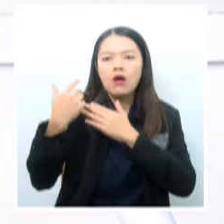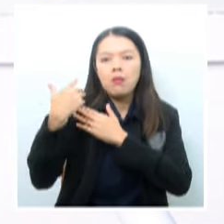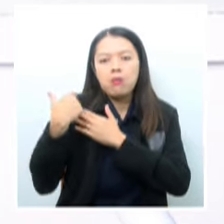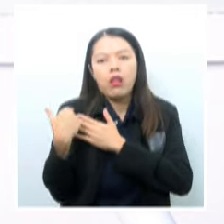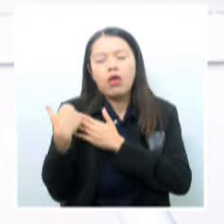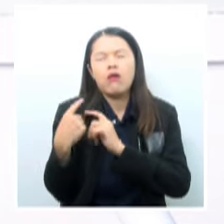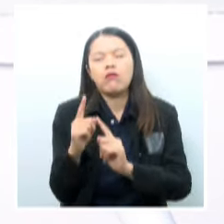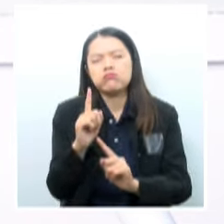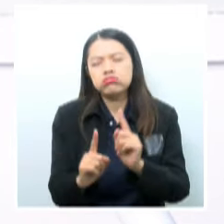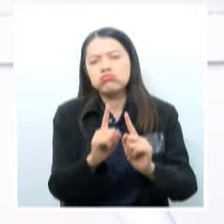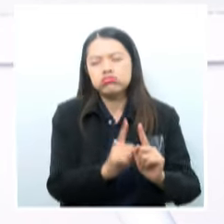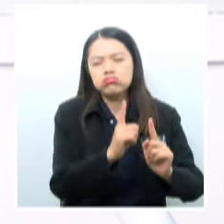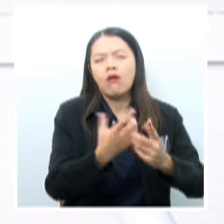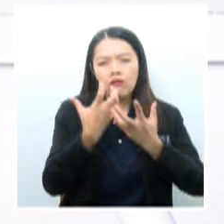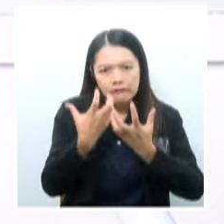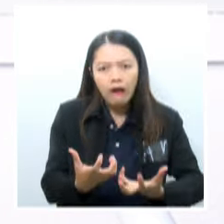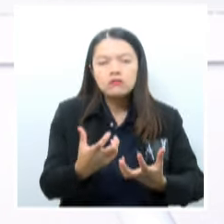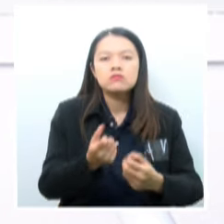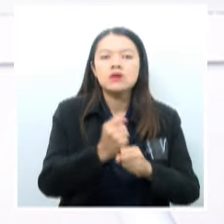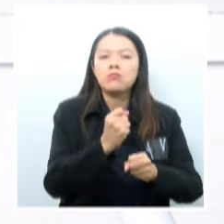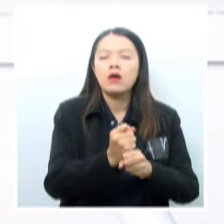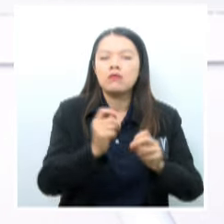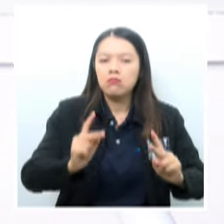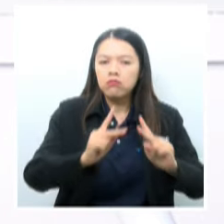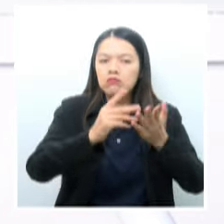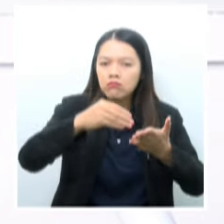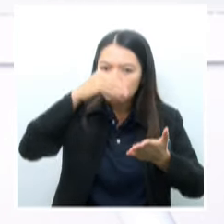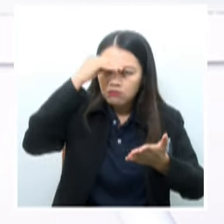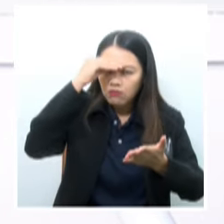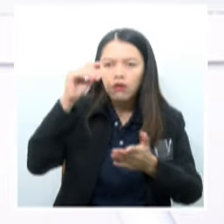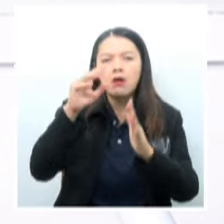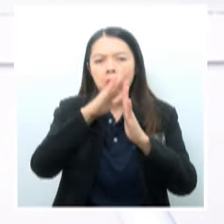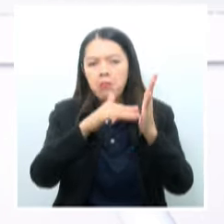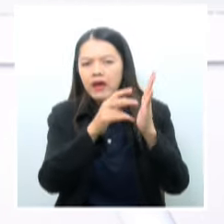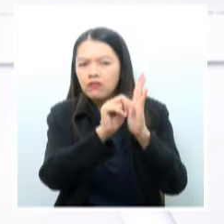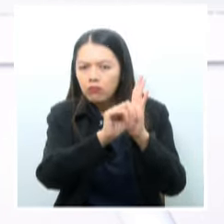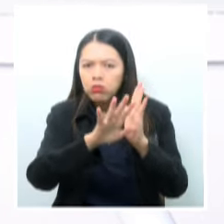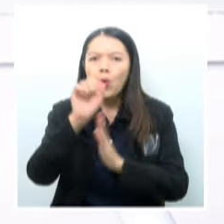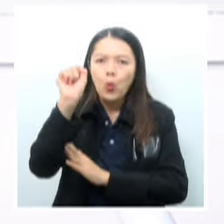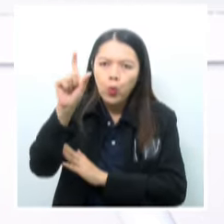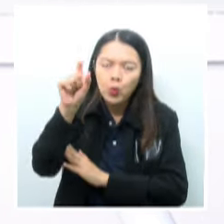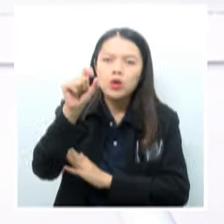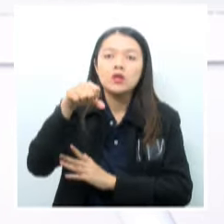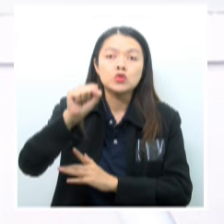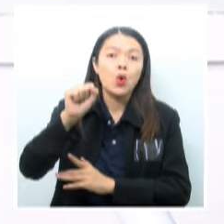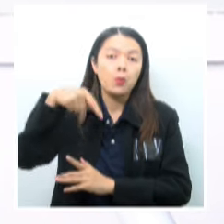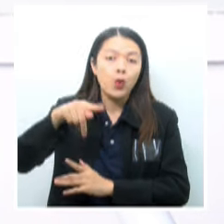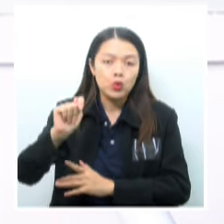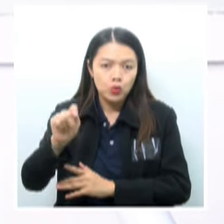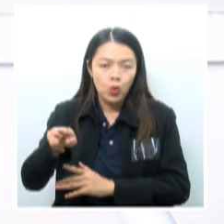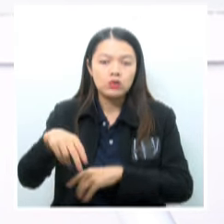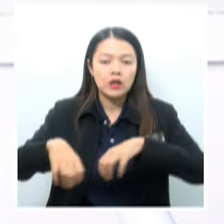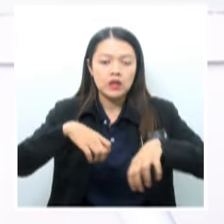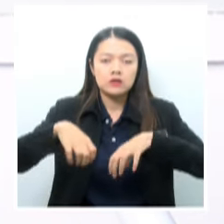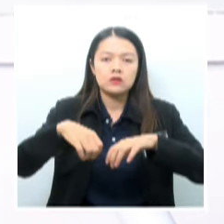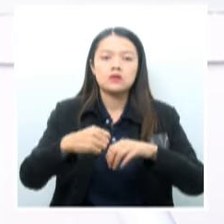มินที่เป็นทั้งนโยบายของกระทรวงศึกษาธิการที่เป็นทั้งนโยบายเร่งด่วนหรือว่าควิกวินนะคะของสปท.ภายใต้การบริหารง